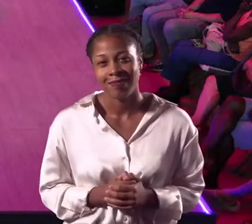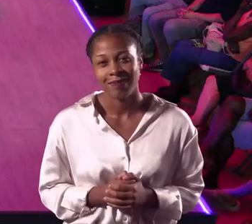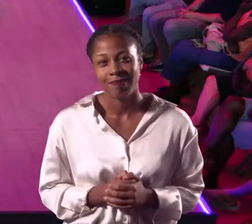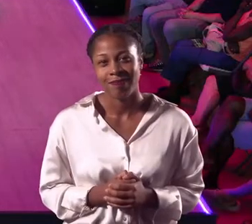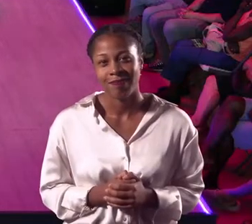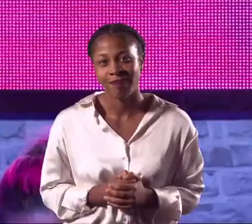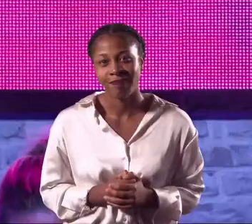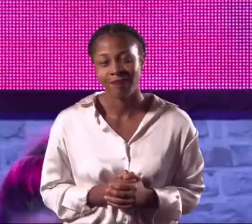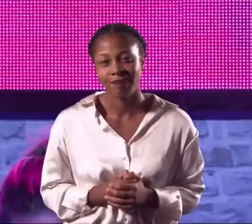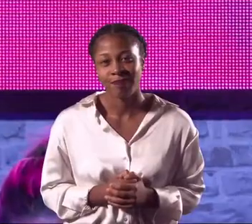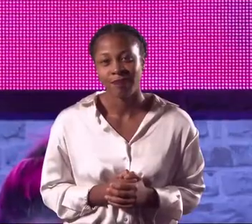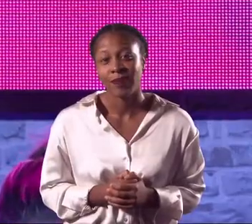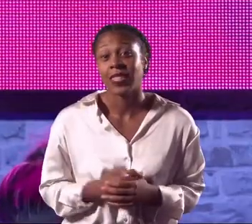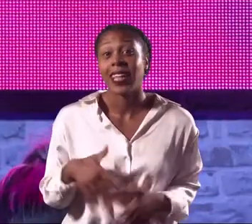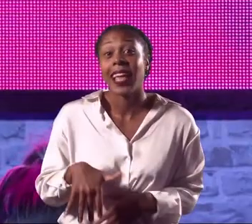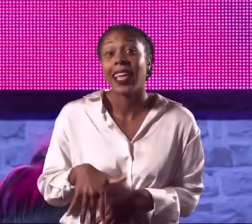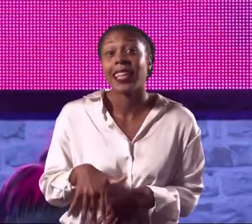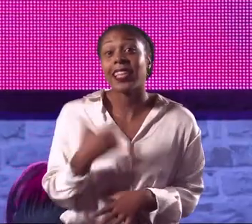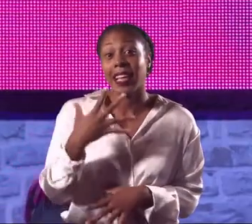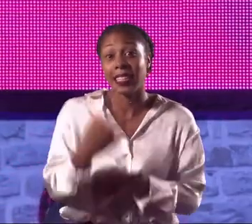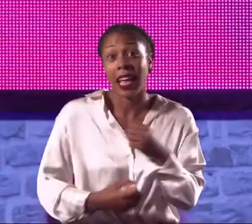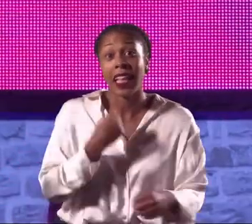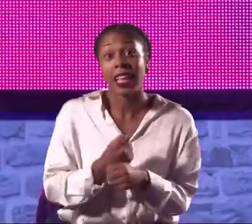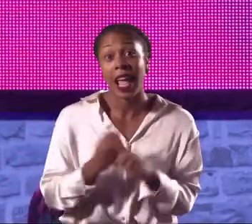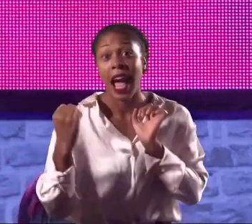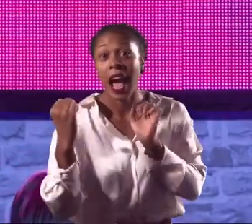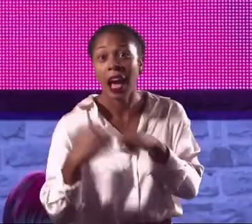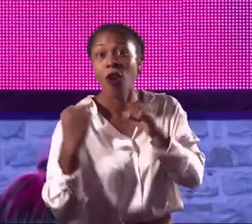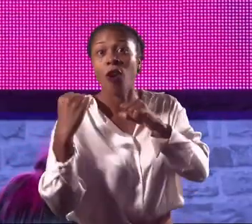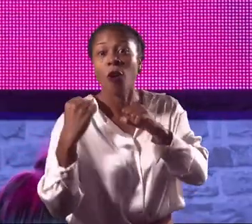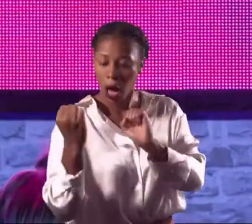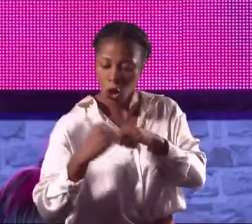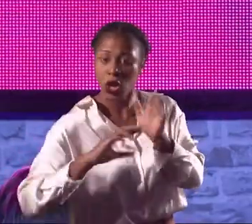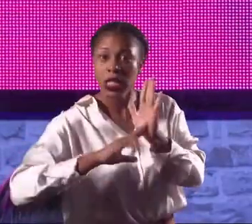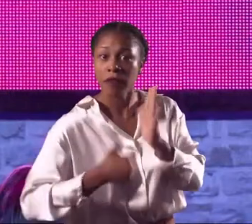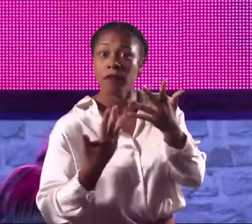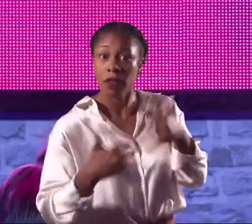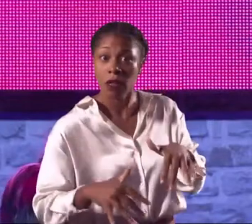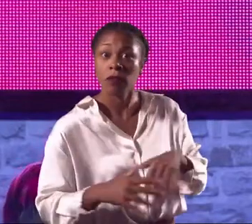ans de l'accord Yves Jégot, un accord qui a été signé.